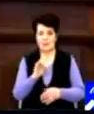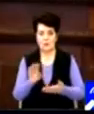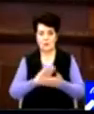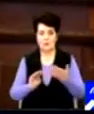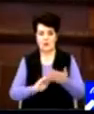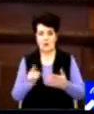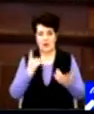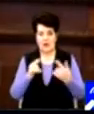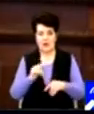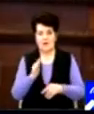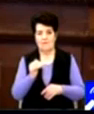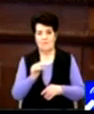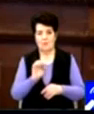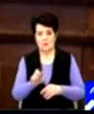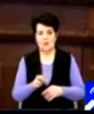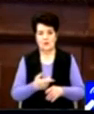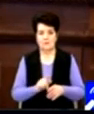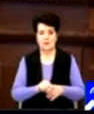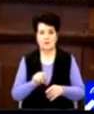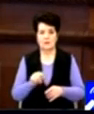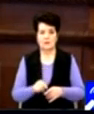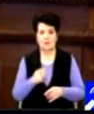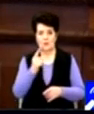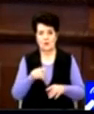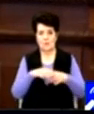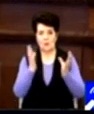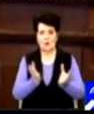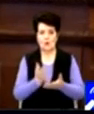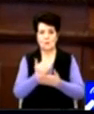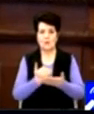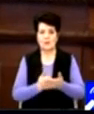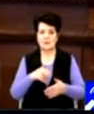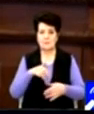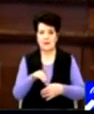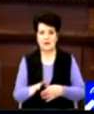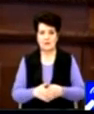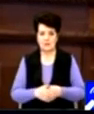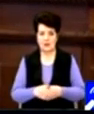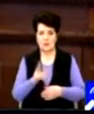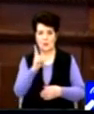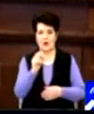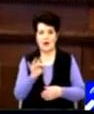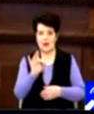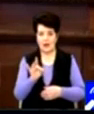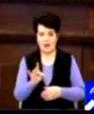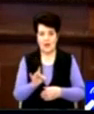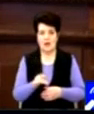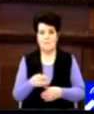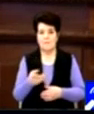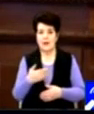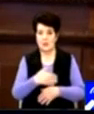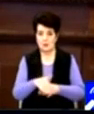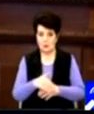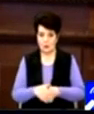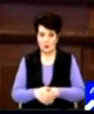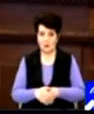încercând să-l ia peste picior pe reprezentantul blocului acum. Un poloboc cu vin mergea în car pe drum, în cerci foarte lin, iar altul